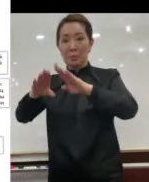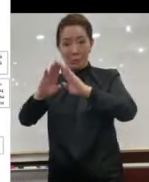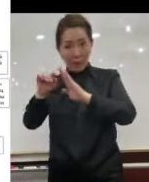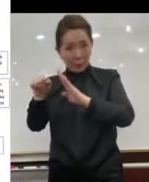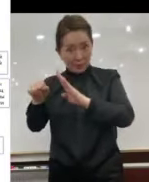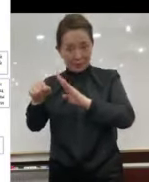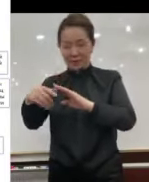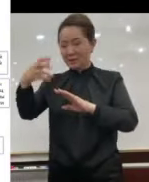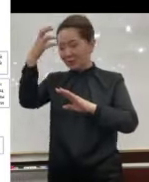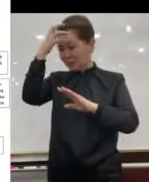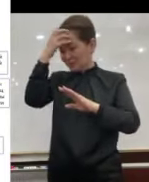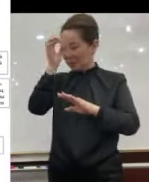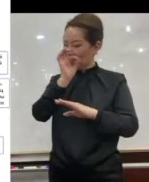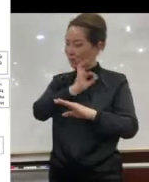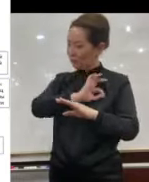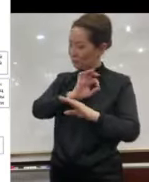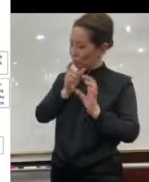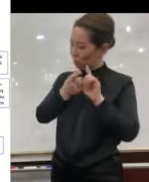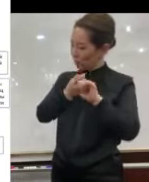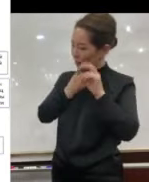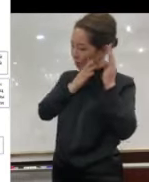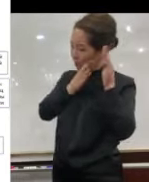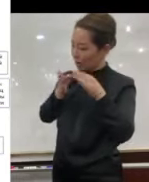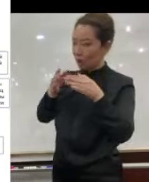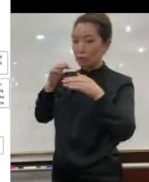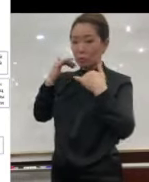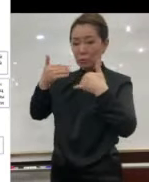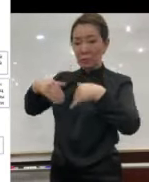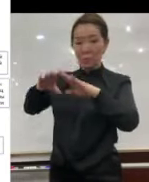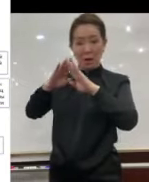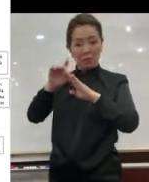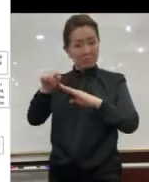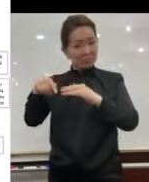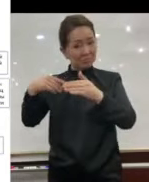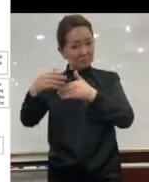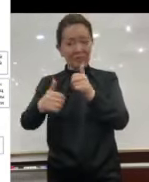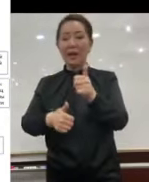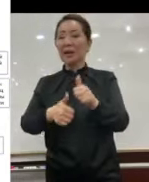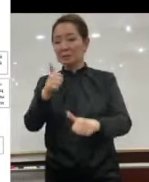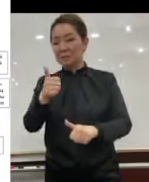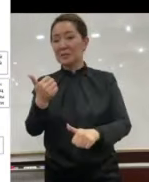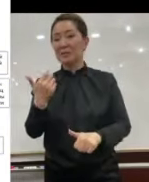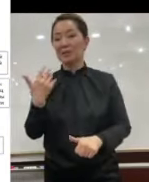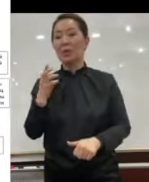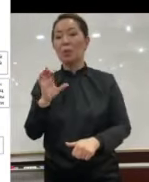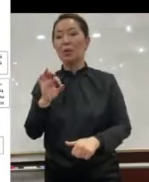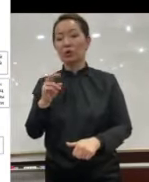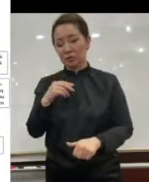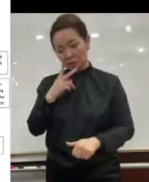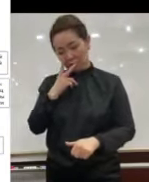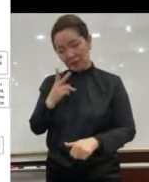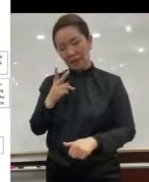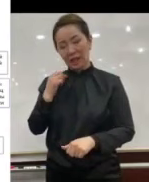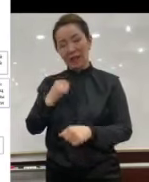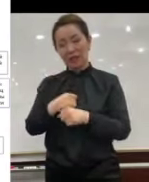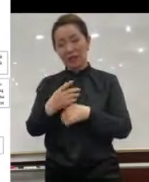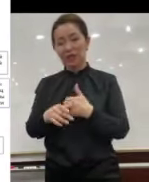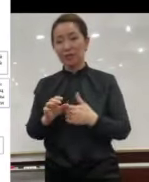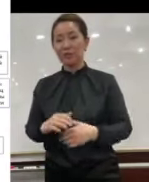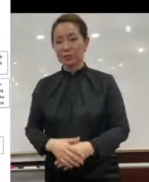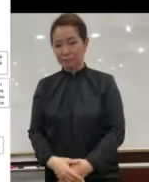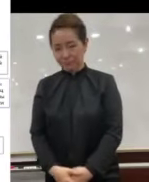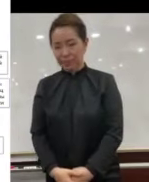газрын зүгээс үзүүлж энэ зөвлөлийг байгуулсан явдал нь бол маш амжилттай болсон үйл явдлаа гэж бодож байна.